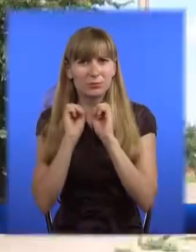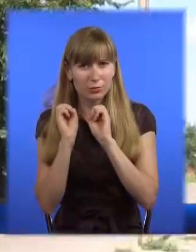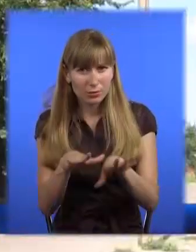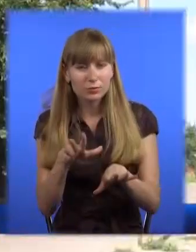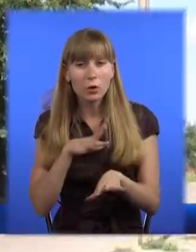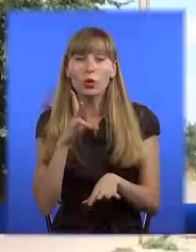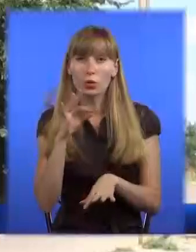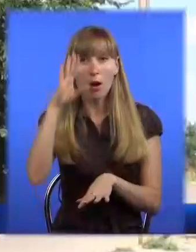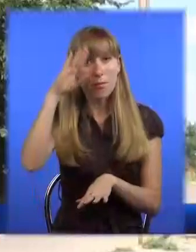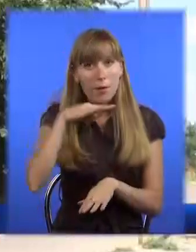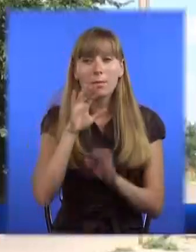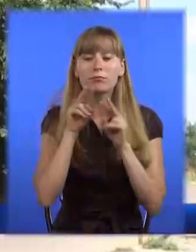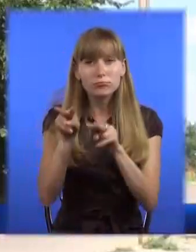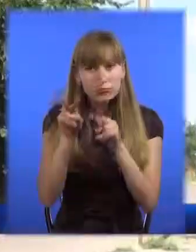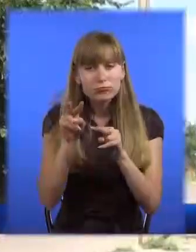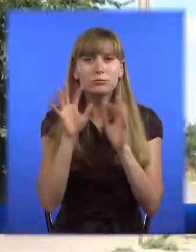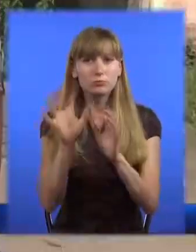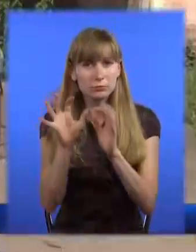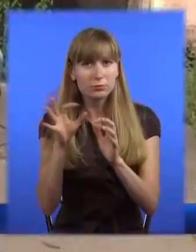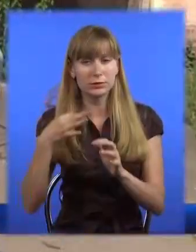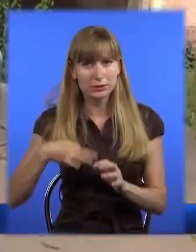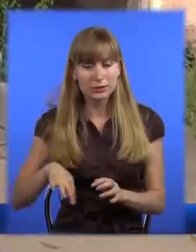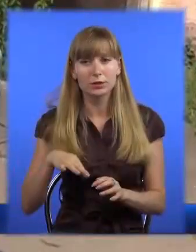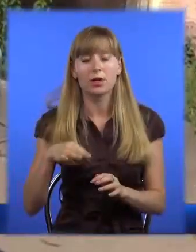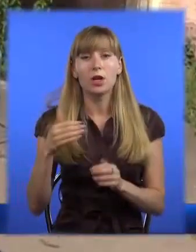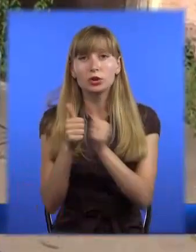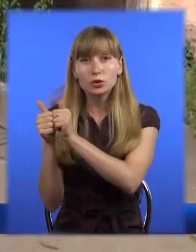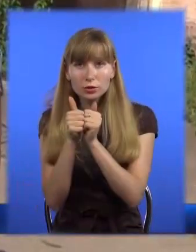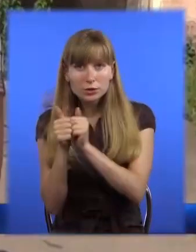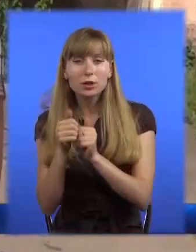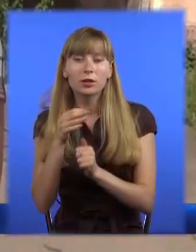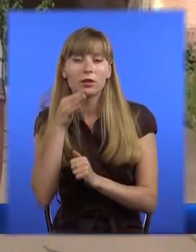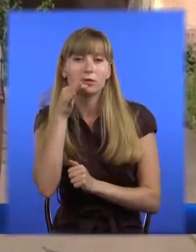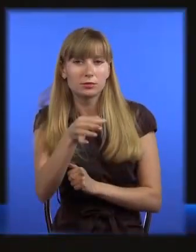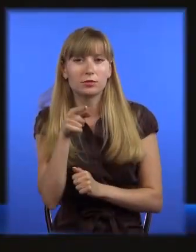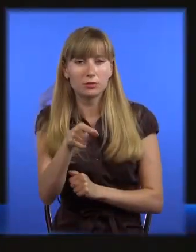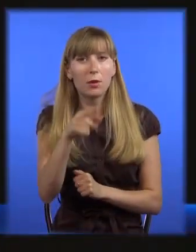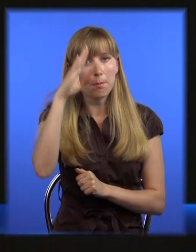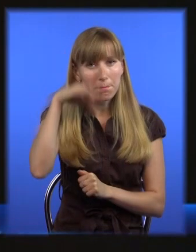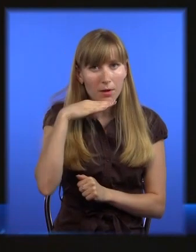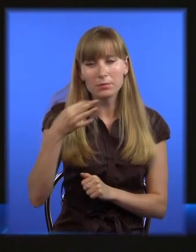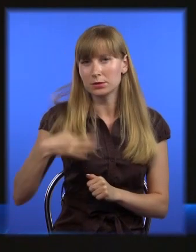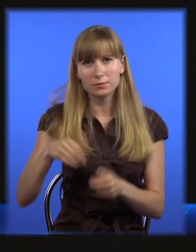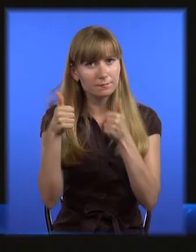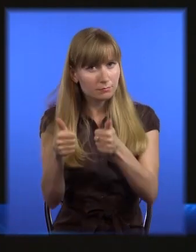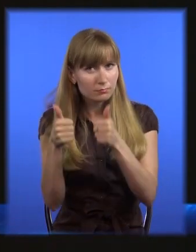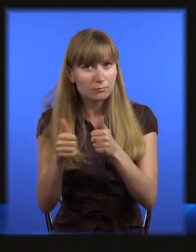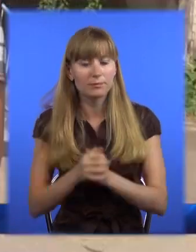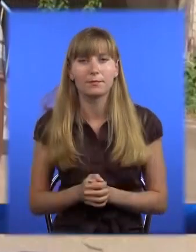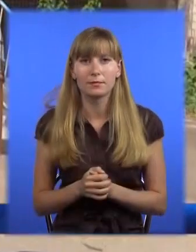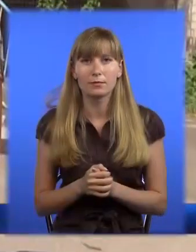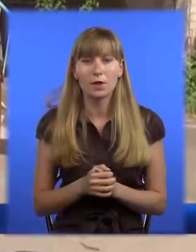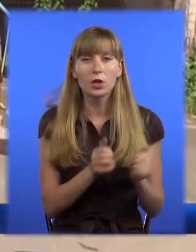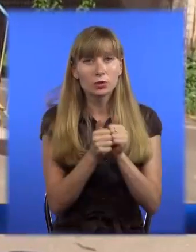Та попри це, сім'я абсолютно благополучна. Сусіди Віталія про хлопця та його батька відгукуються виключно